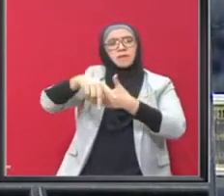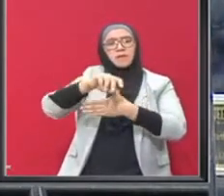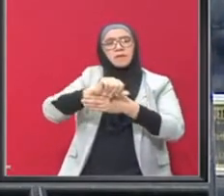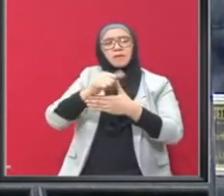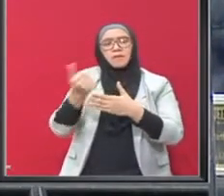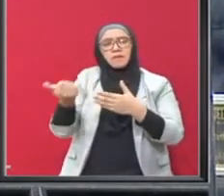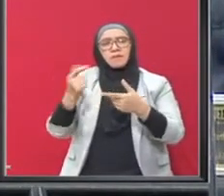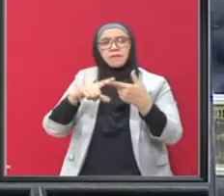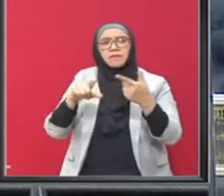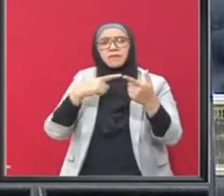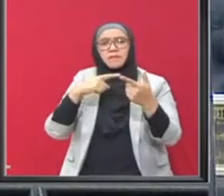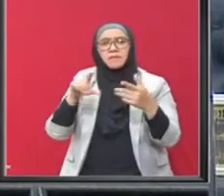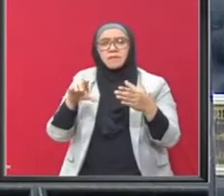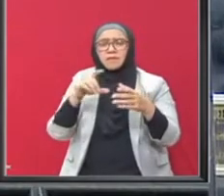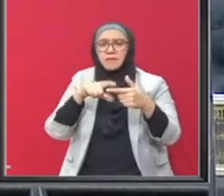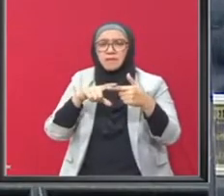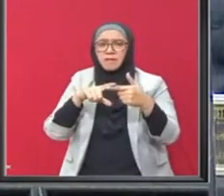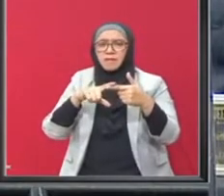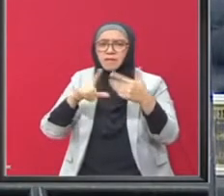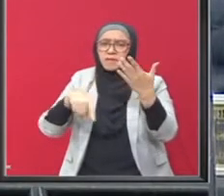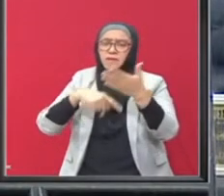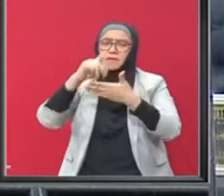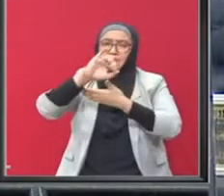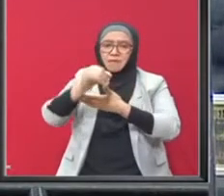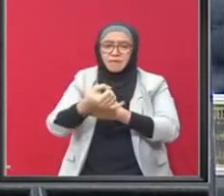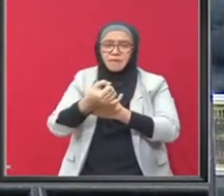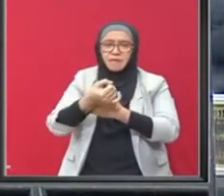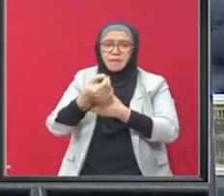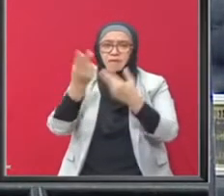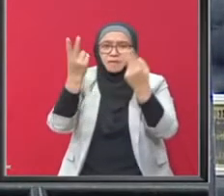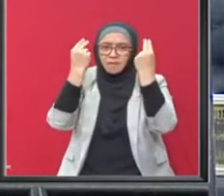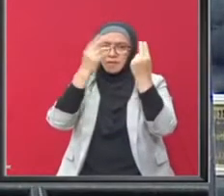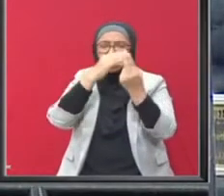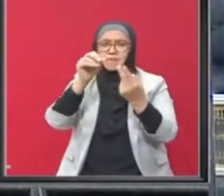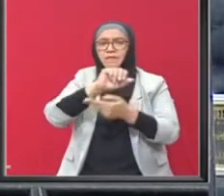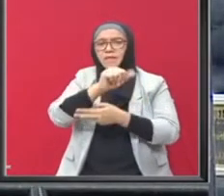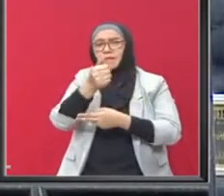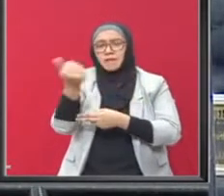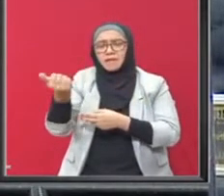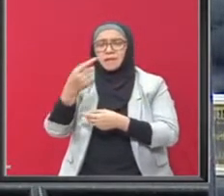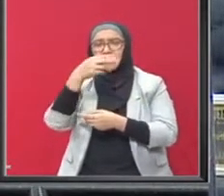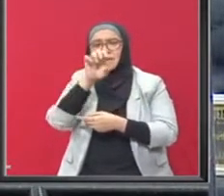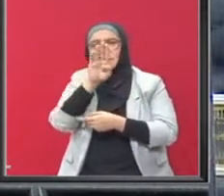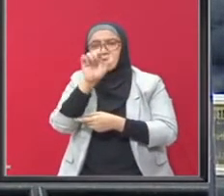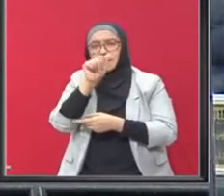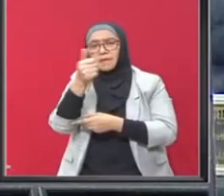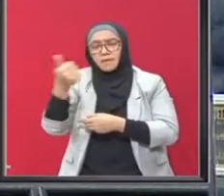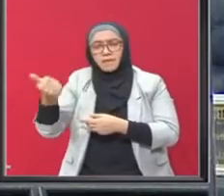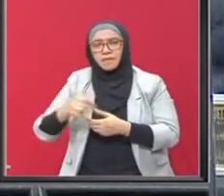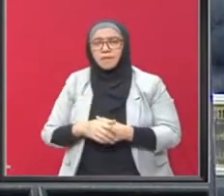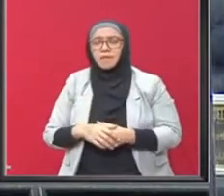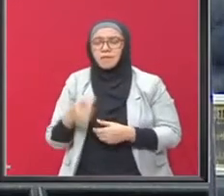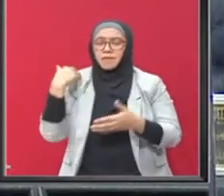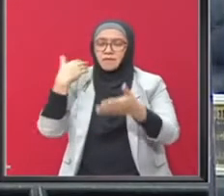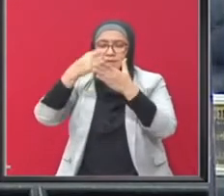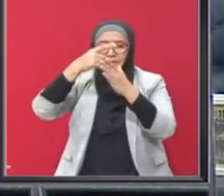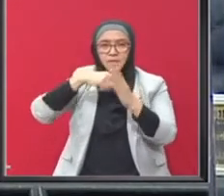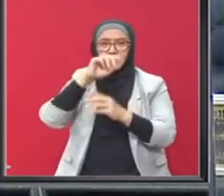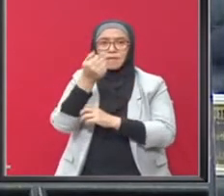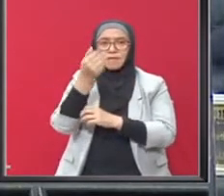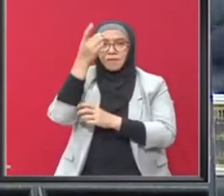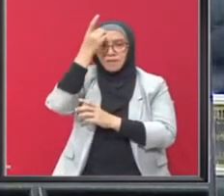buah tin Afrojack Nab rebah dan lain-lain sehingga Oktober tahun ini betul yang betul 67 Project